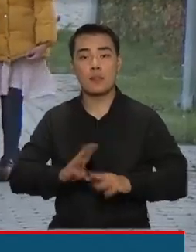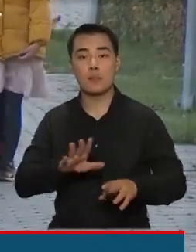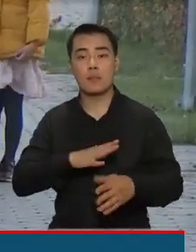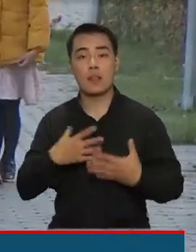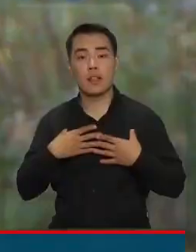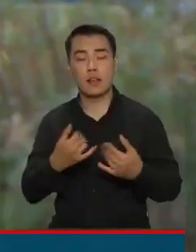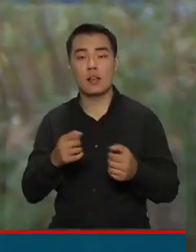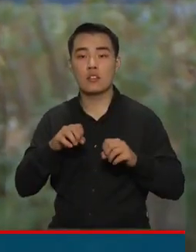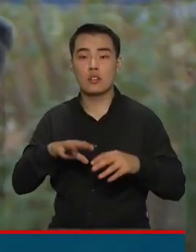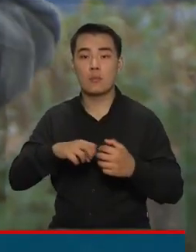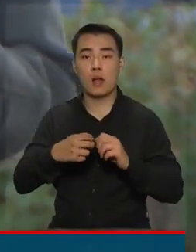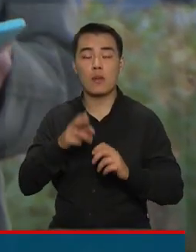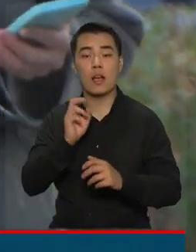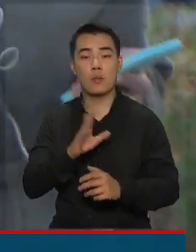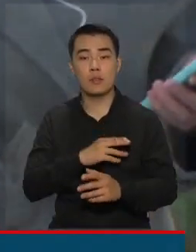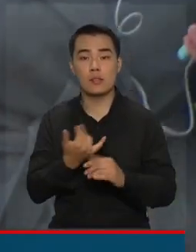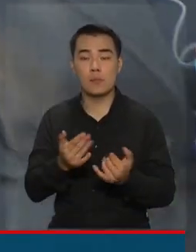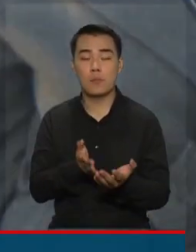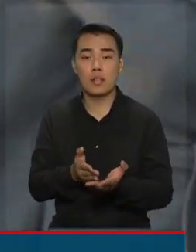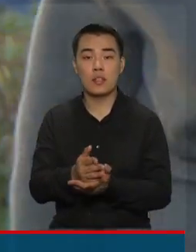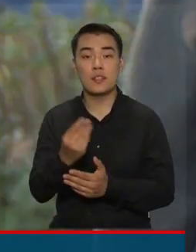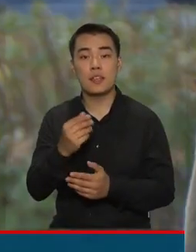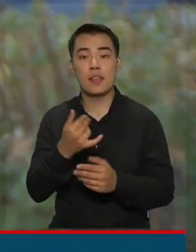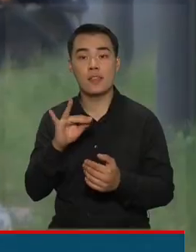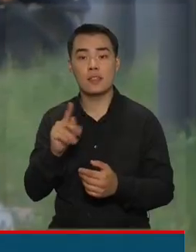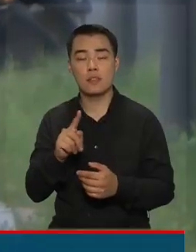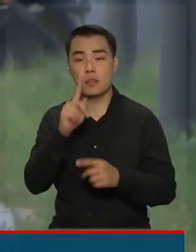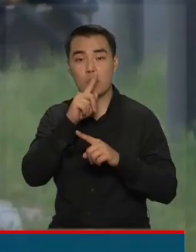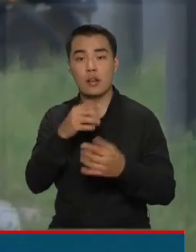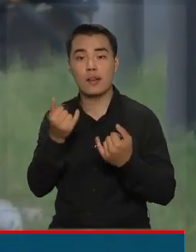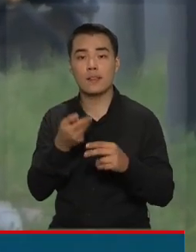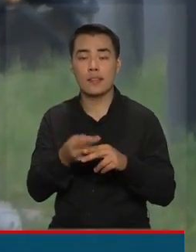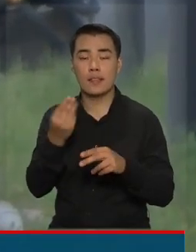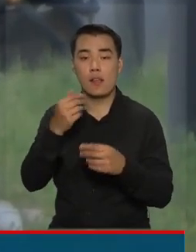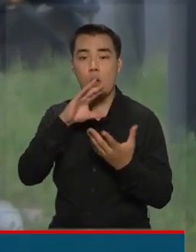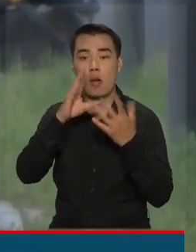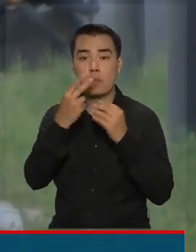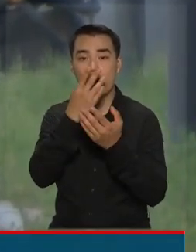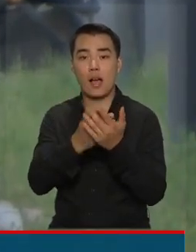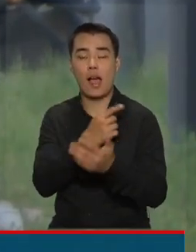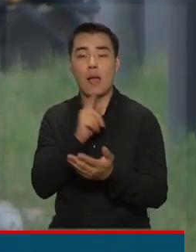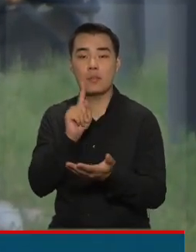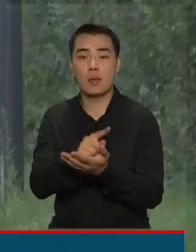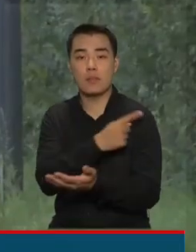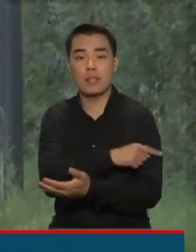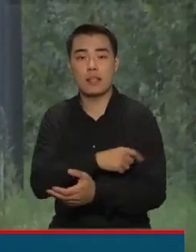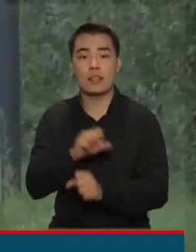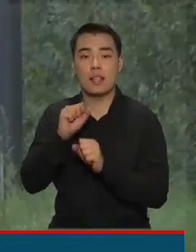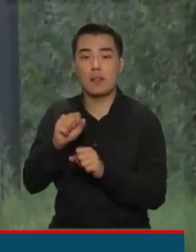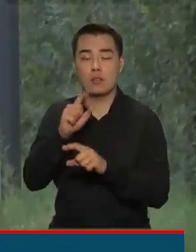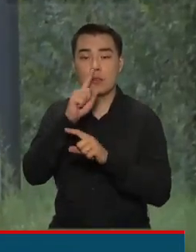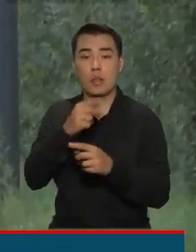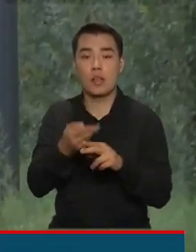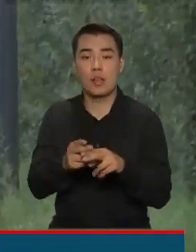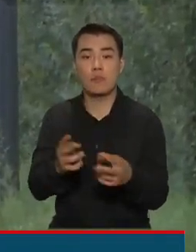как решить эту проблему. Причем, опять же, не прибегая к деньгам из бюджета. Финансовую устойчивость системы обязательного медицинского страхования они хотят